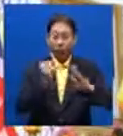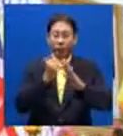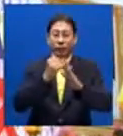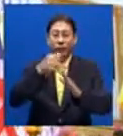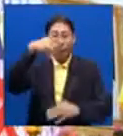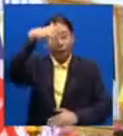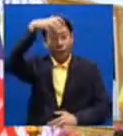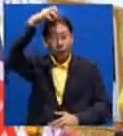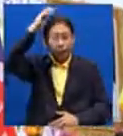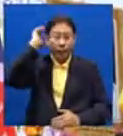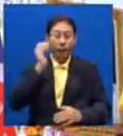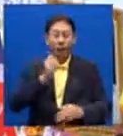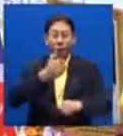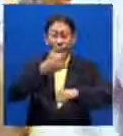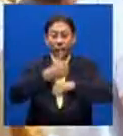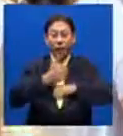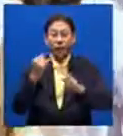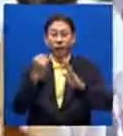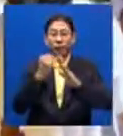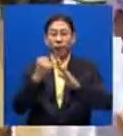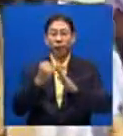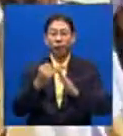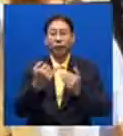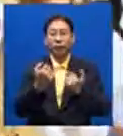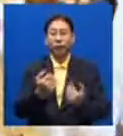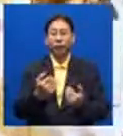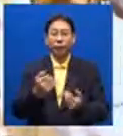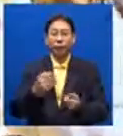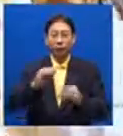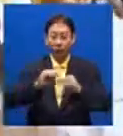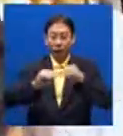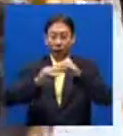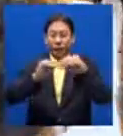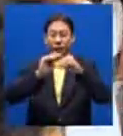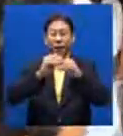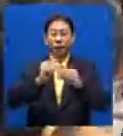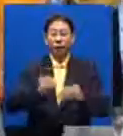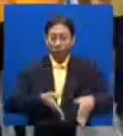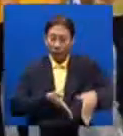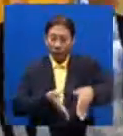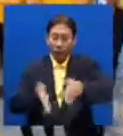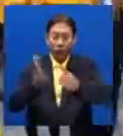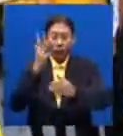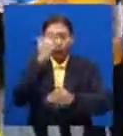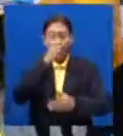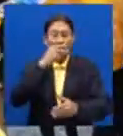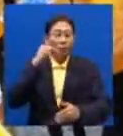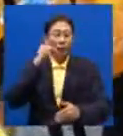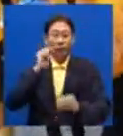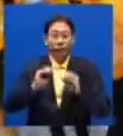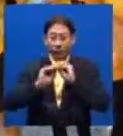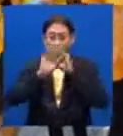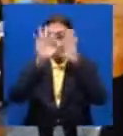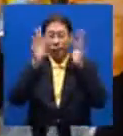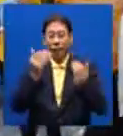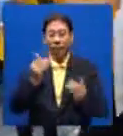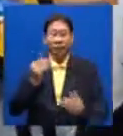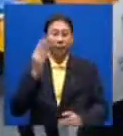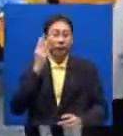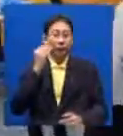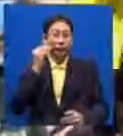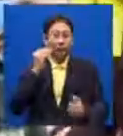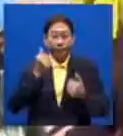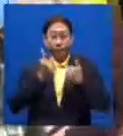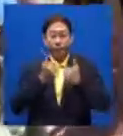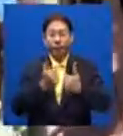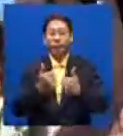นายชโลธรผาโคตรผู้ว่าราชการจังหวัดเปิดโครงการคลองสวยน้ำใสคนไทยมีความสุขสิงห์บุรีน่าอยู่ที่บริเวณ